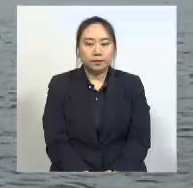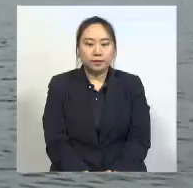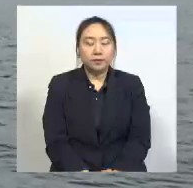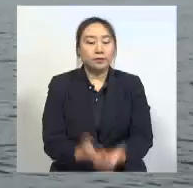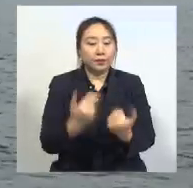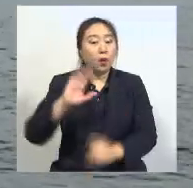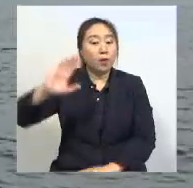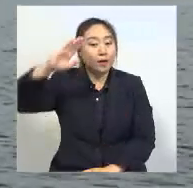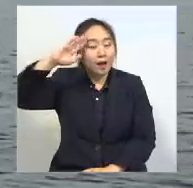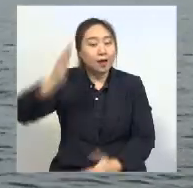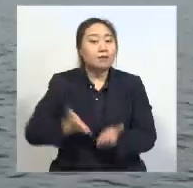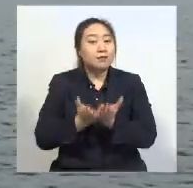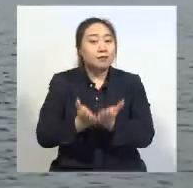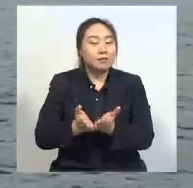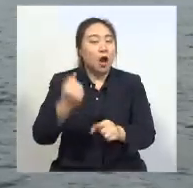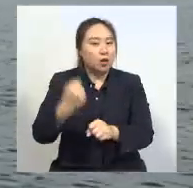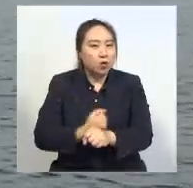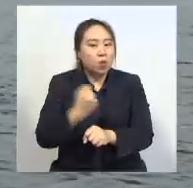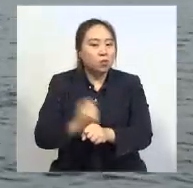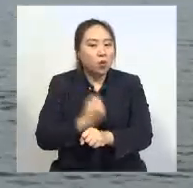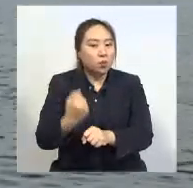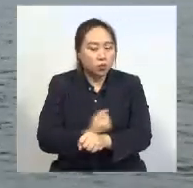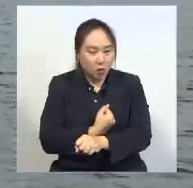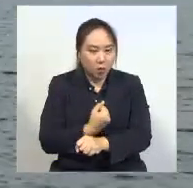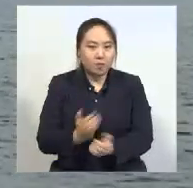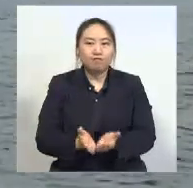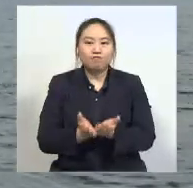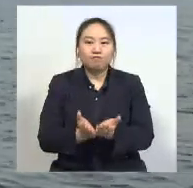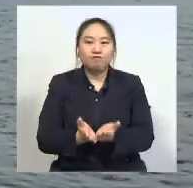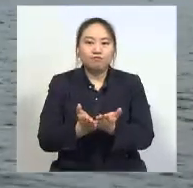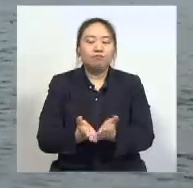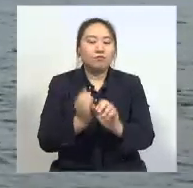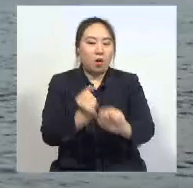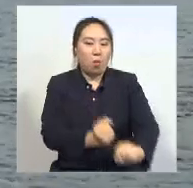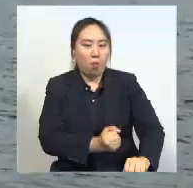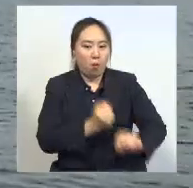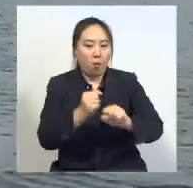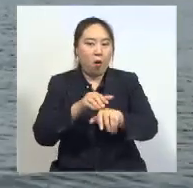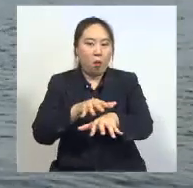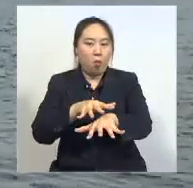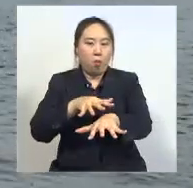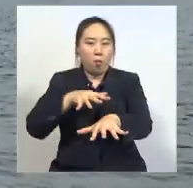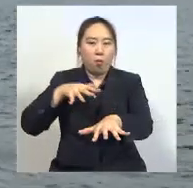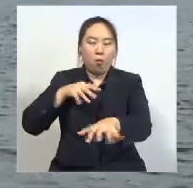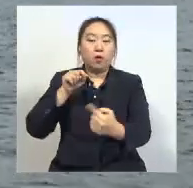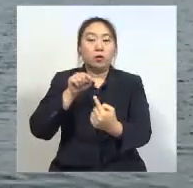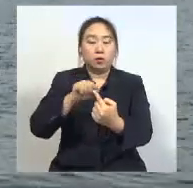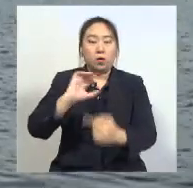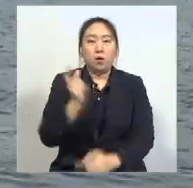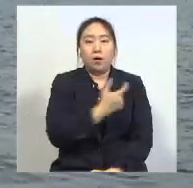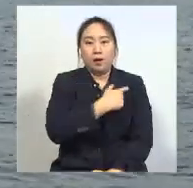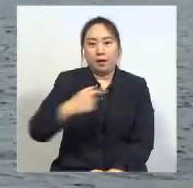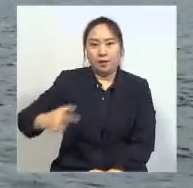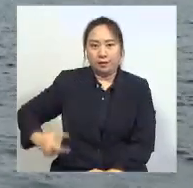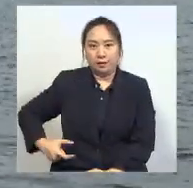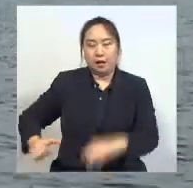ส่วนกองทัพเรือได้จัดการฝึกซ้อมย่อยขบวนพยุหยาตราทางชลมารคเนื่องในพระราชพิธีบรมราชาภิเ